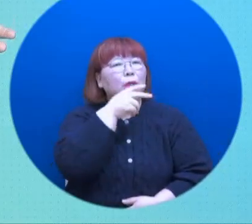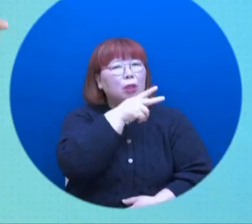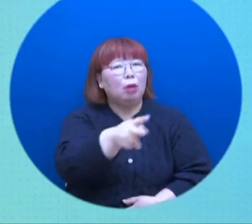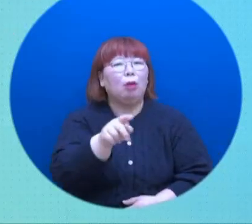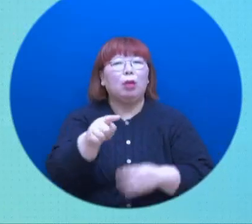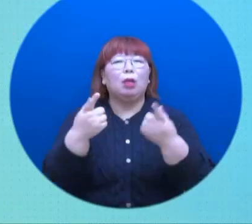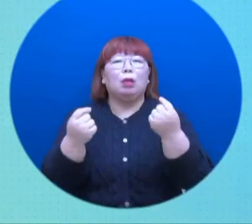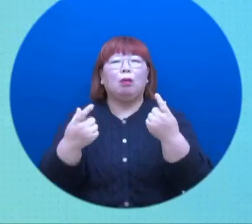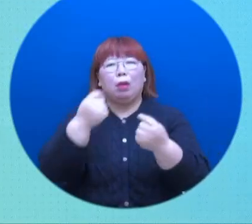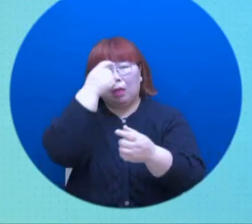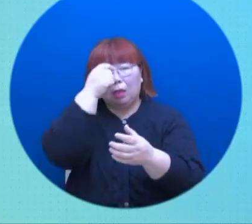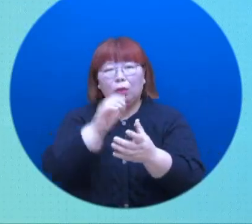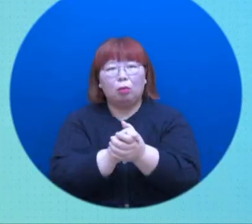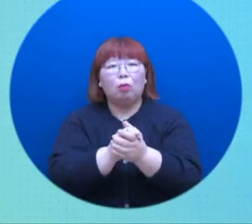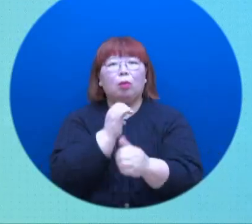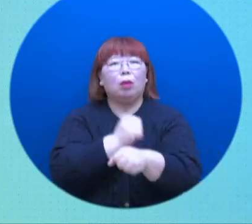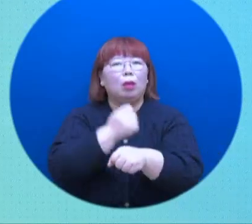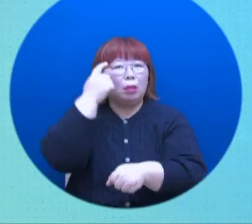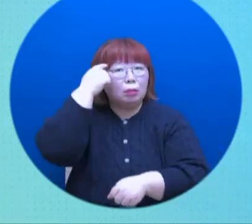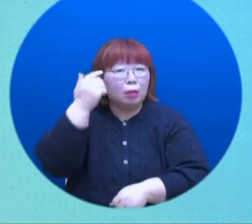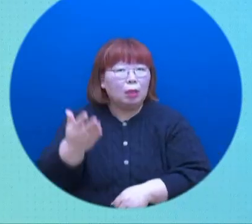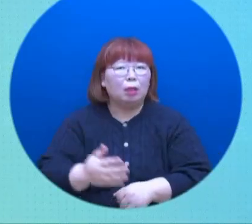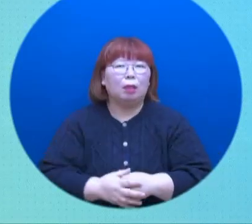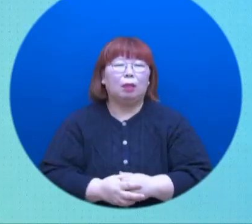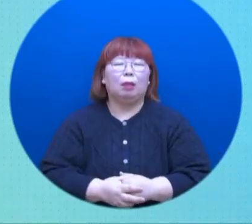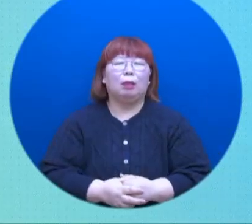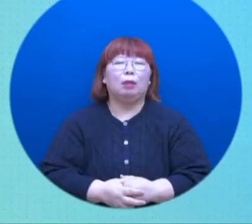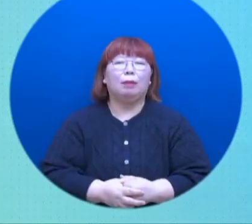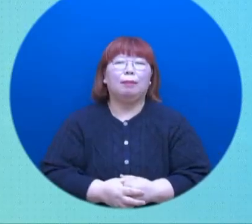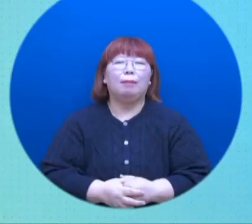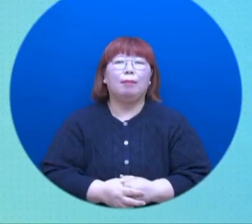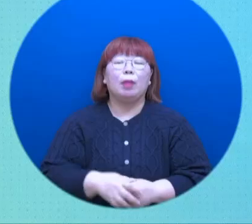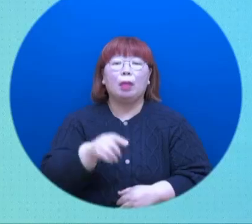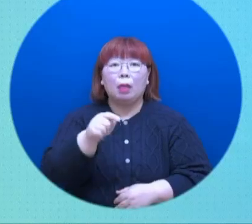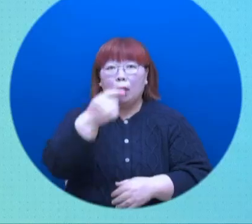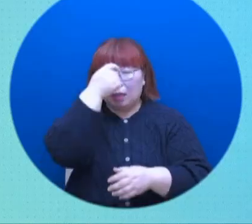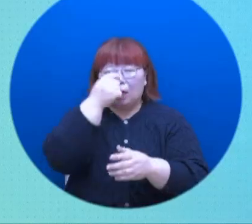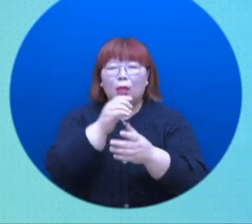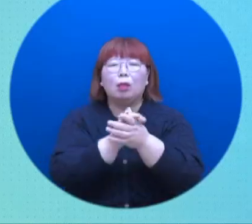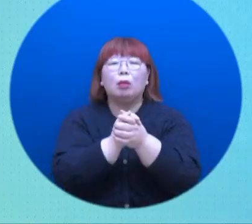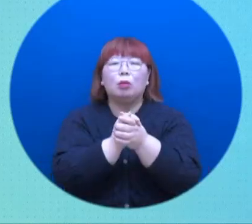기도하게 하셨을까요? 그것은 이 기도가